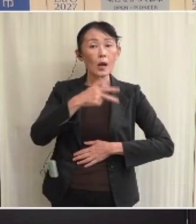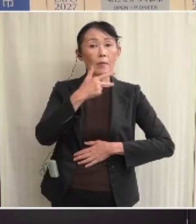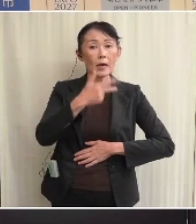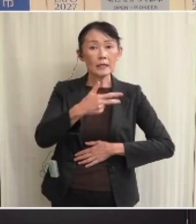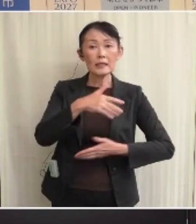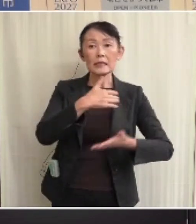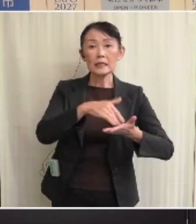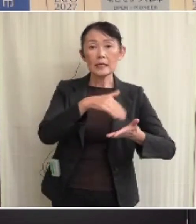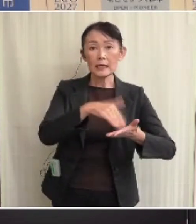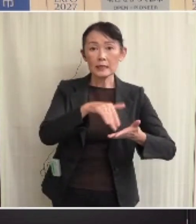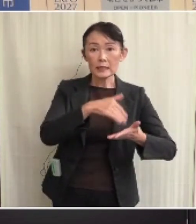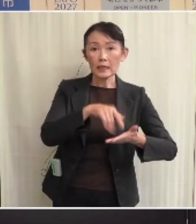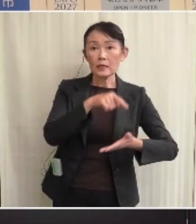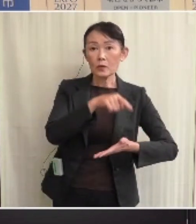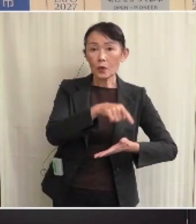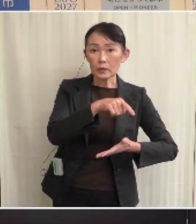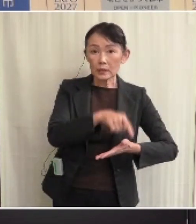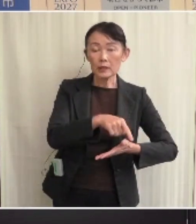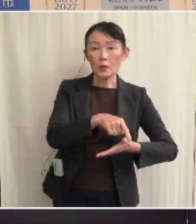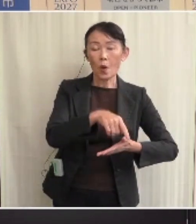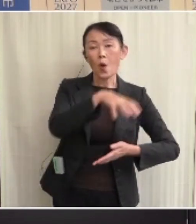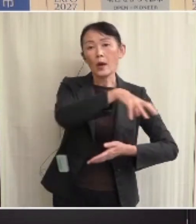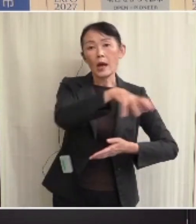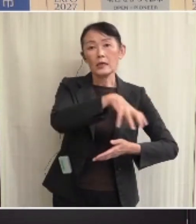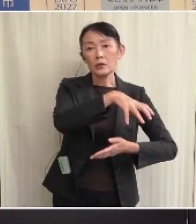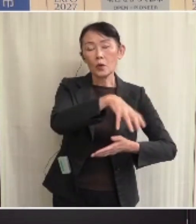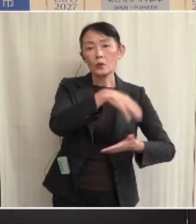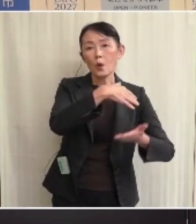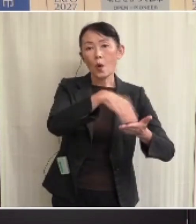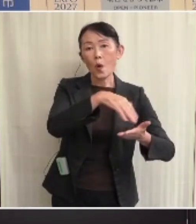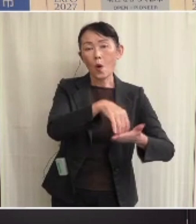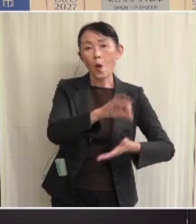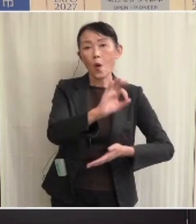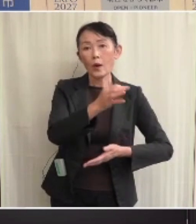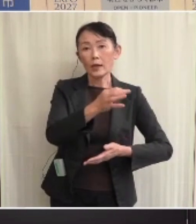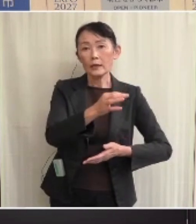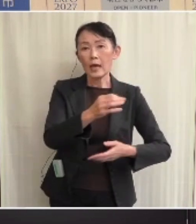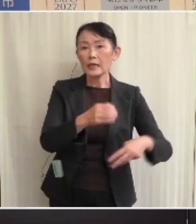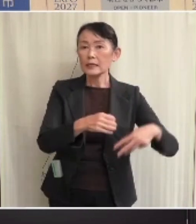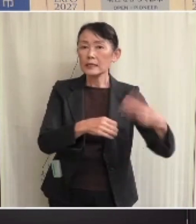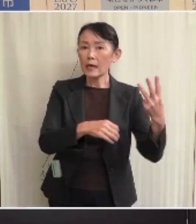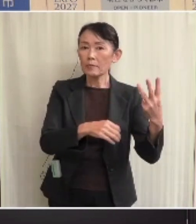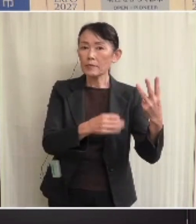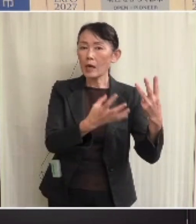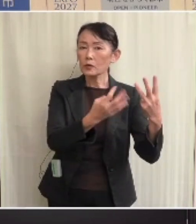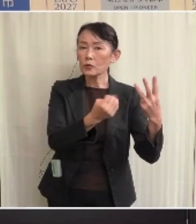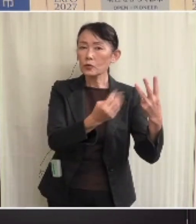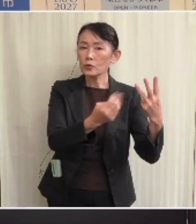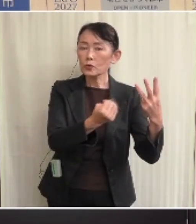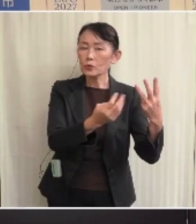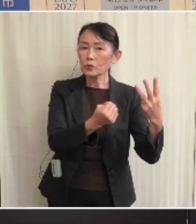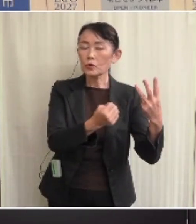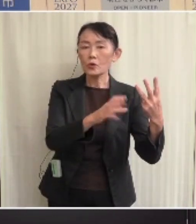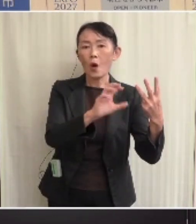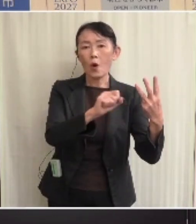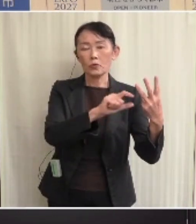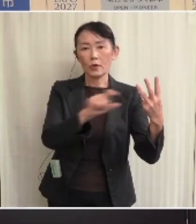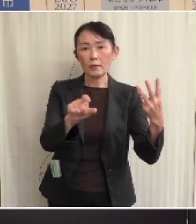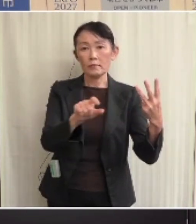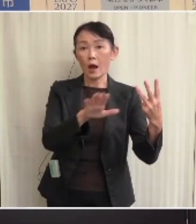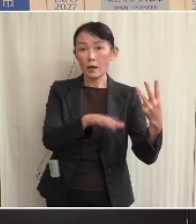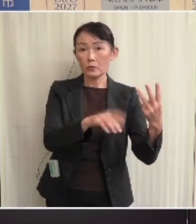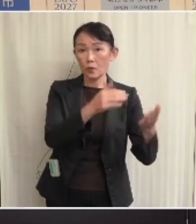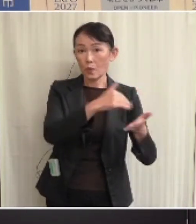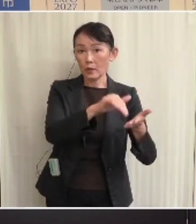算を出しているその会場の建設費だったり、もろもろで300数十億ずつっていうものが見込まれているものが、まあ、おそら